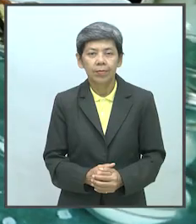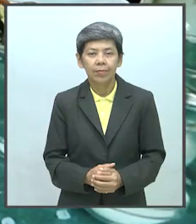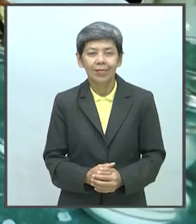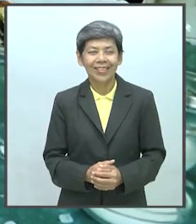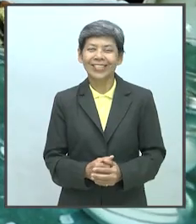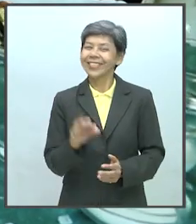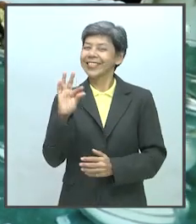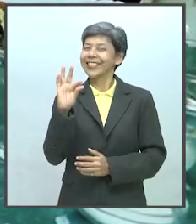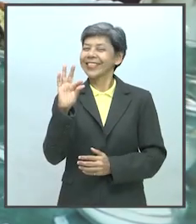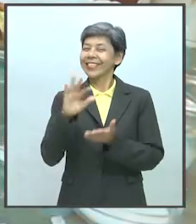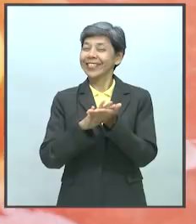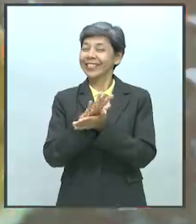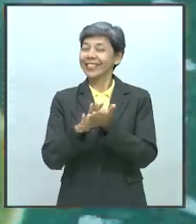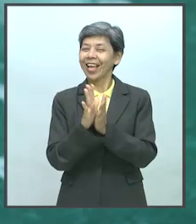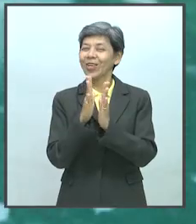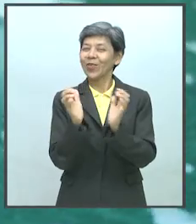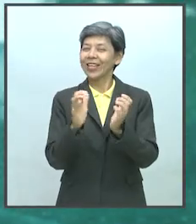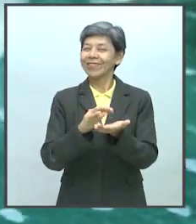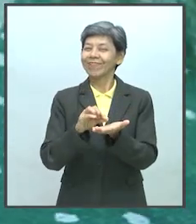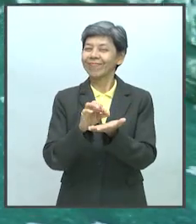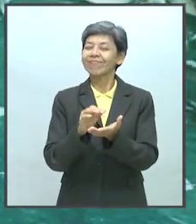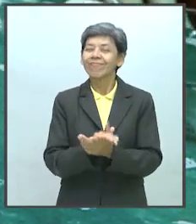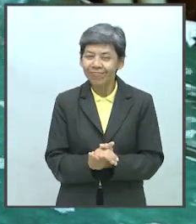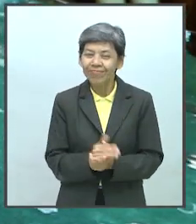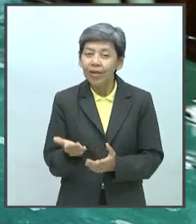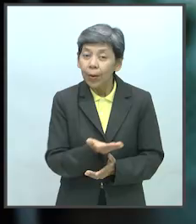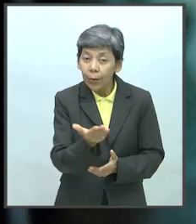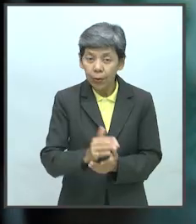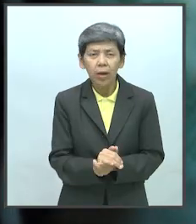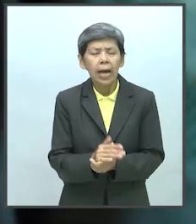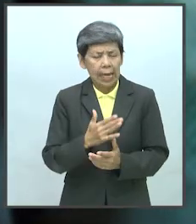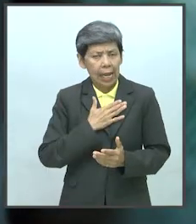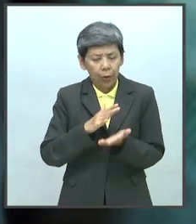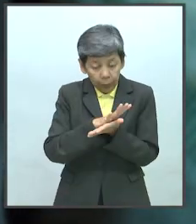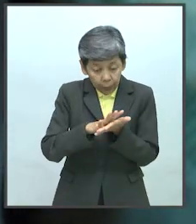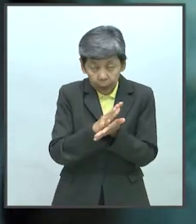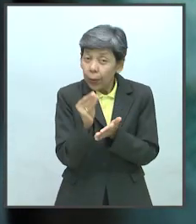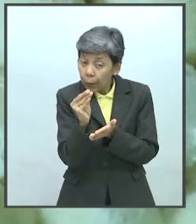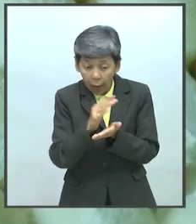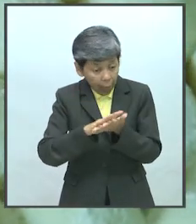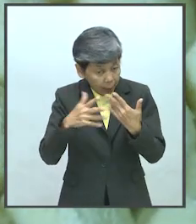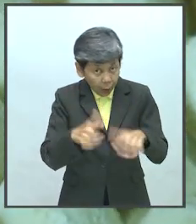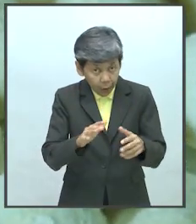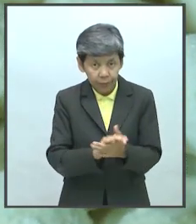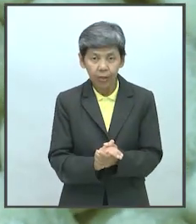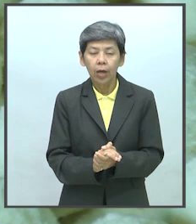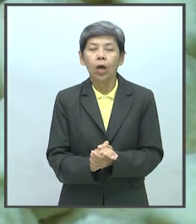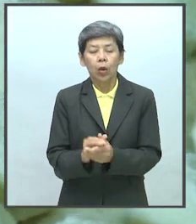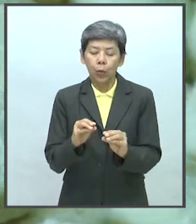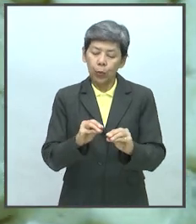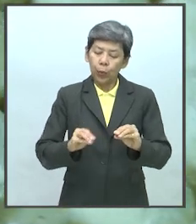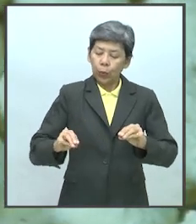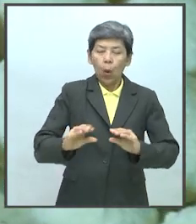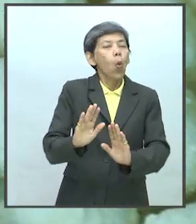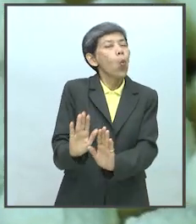บัวลอยทุเรียนค่ะคุณผู้ชมนะคะหลังจากที่เราปั้นเม็ดบัวลอยเรียบร้อยแล้วเราพักเม็ดบัวลอยไว้ก่อนแล้วเรามา